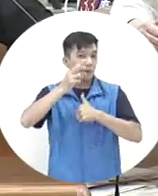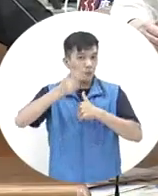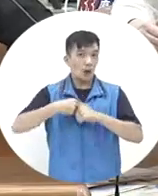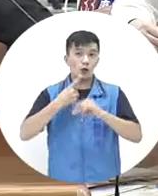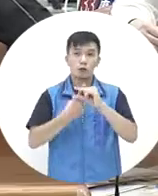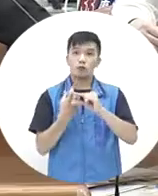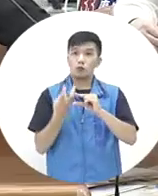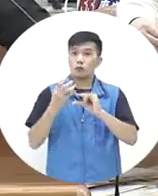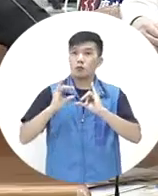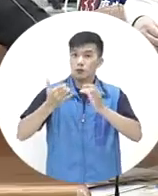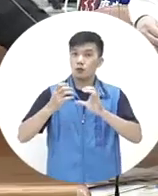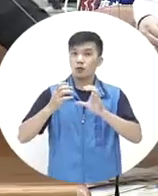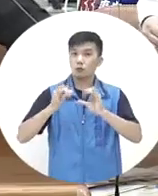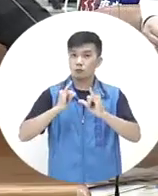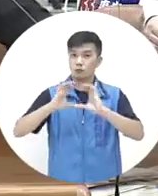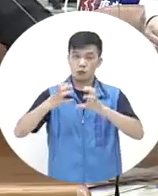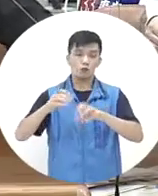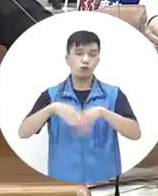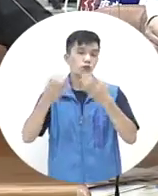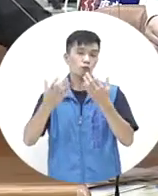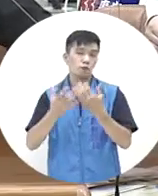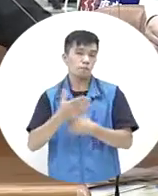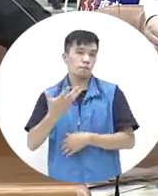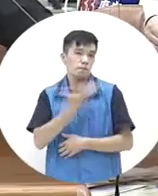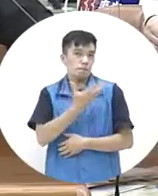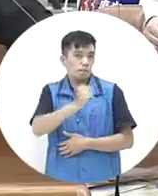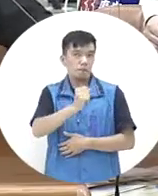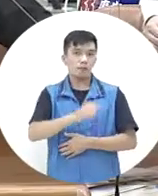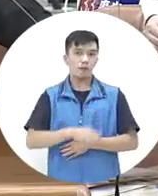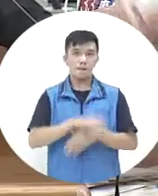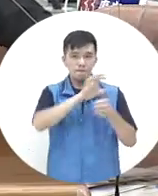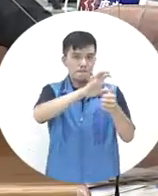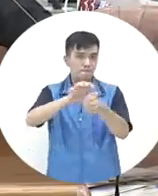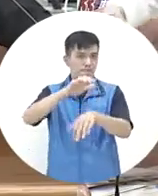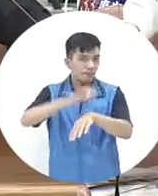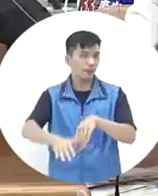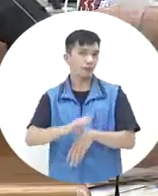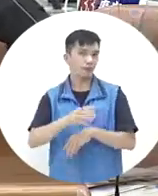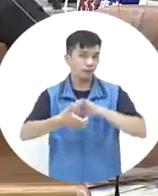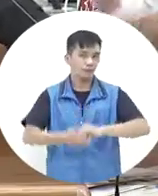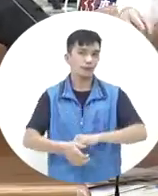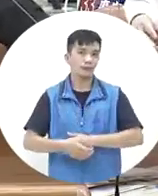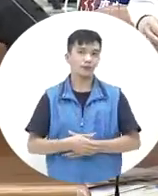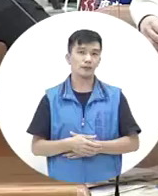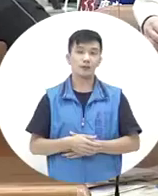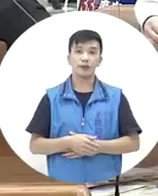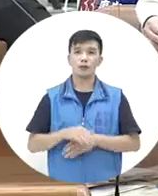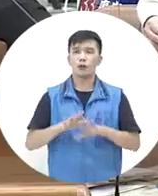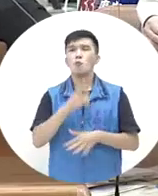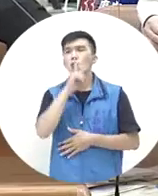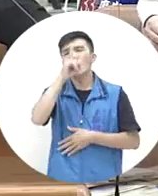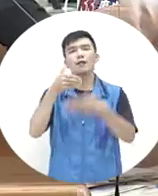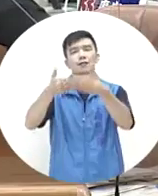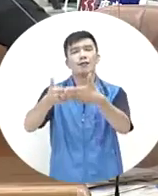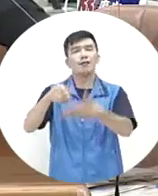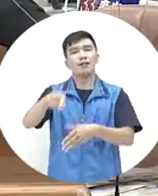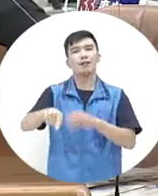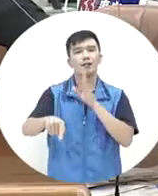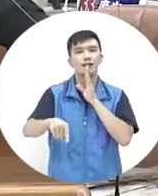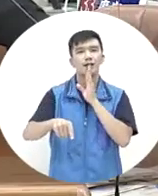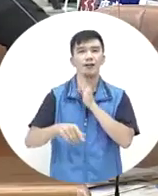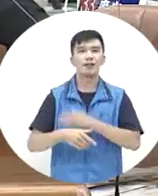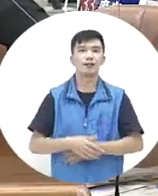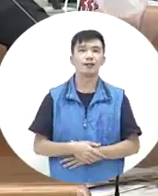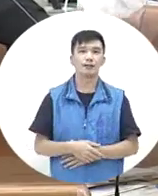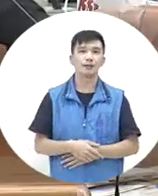许，绝对是谴责任何国家。 任何国家就中国了，现在就中国对我们这样子啦。 哪一个国家